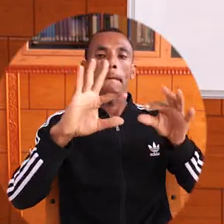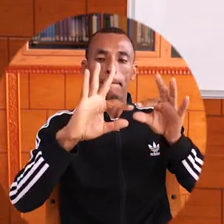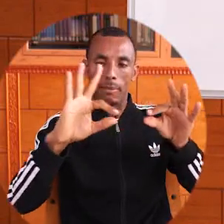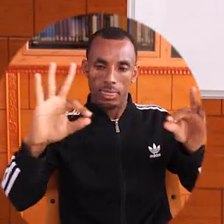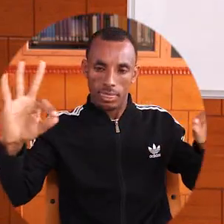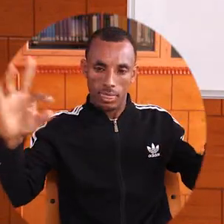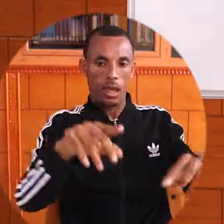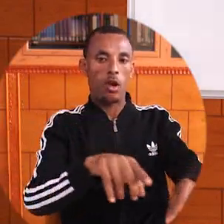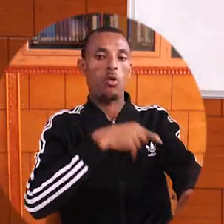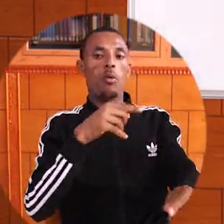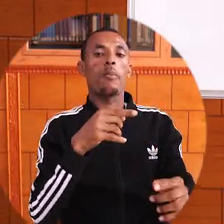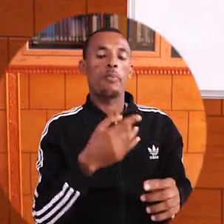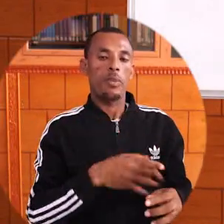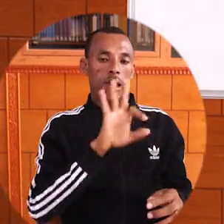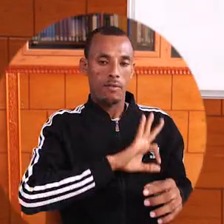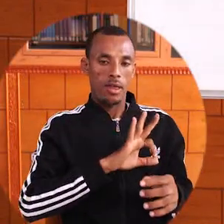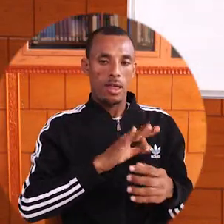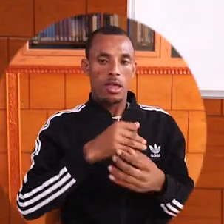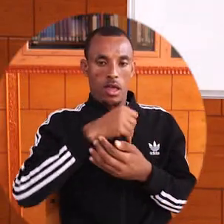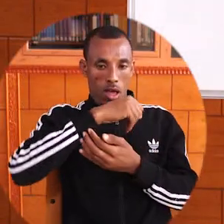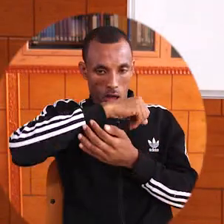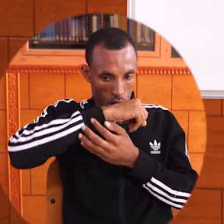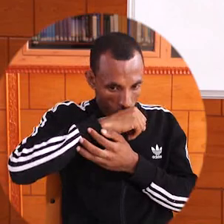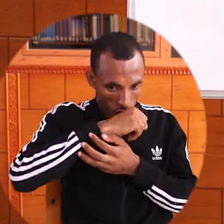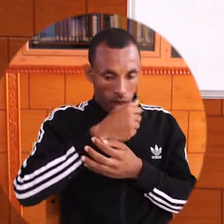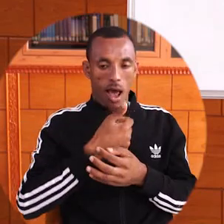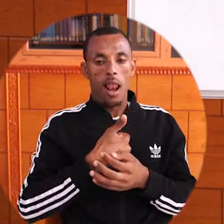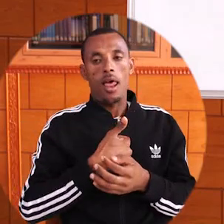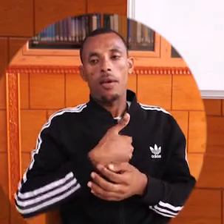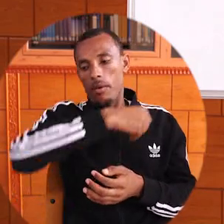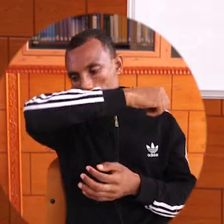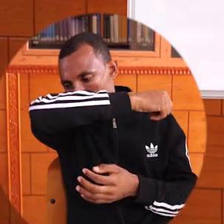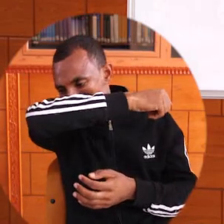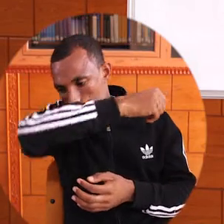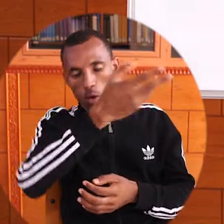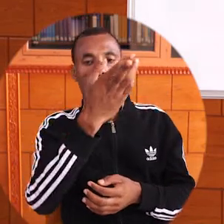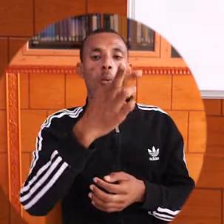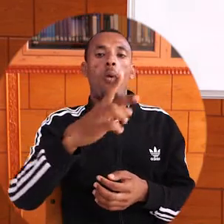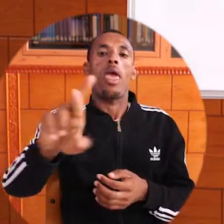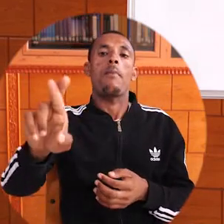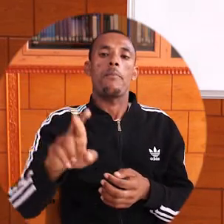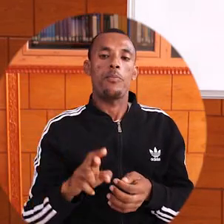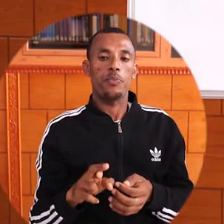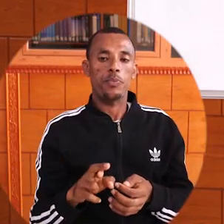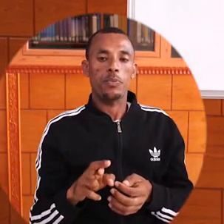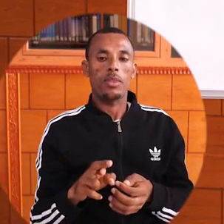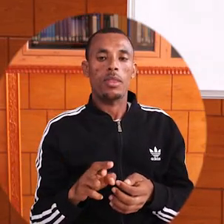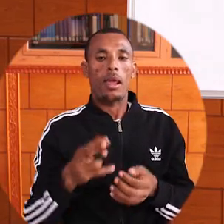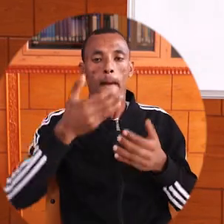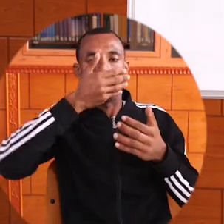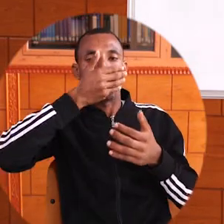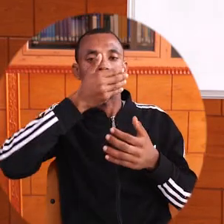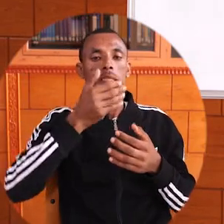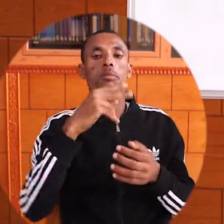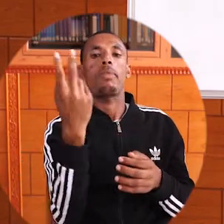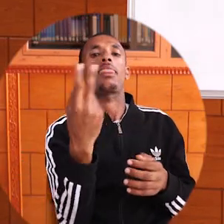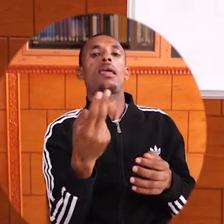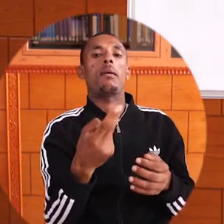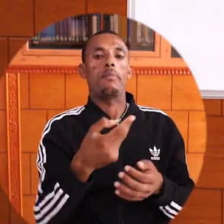inorachu በተረፈ በመታስነጥሱበት ጊዜ ደግሞ በግንዳችሁ ወይንም በማስክ በመጠቀም